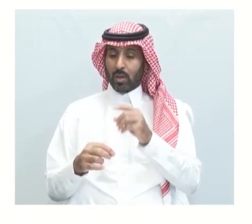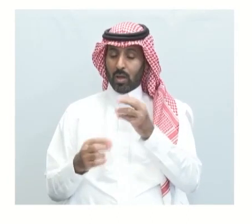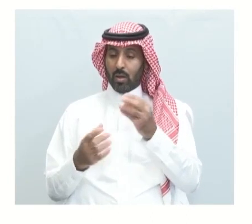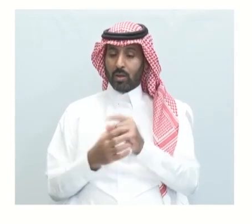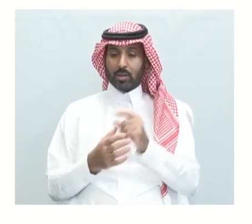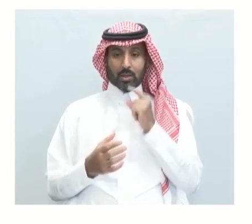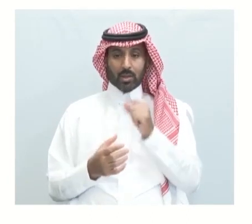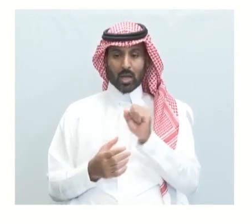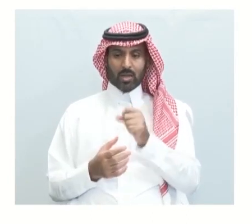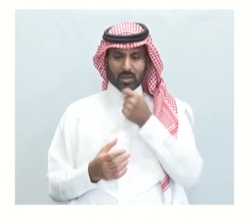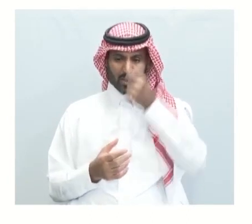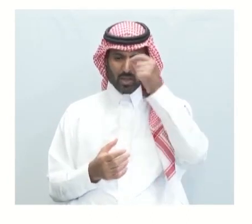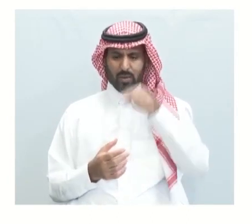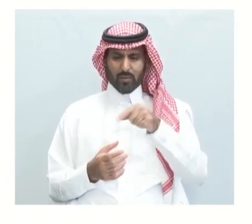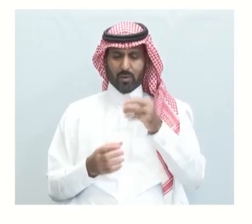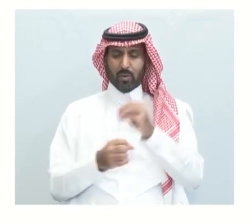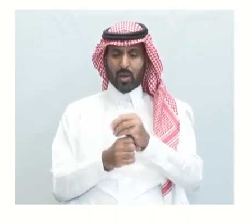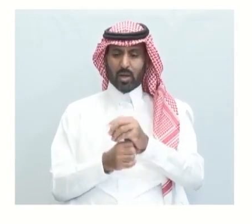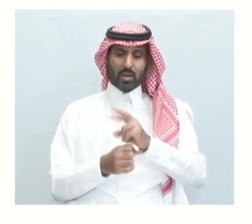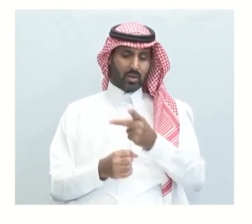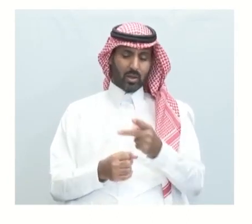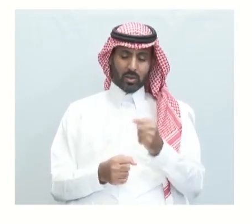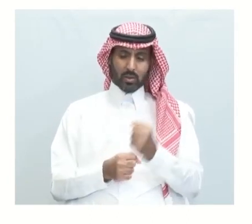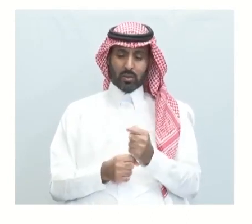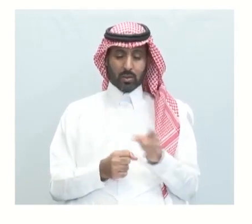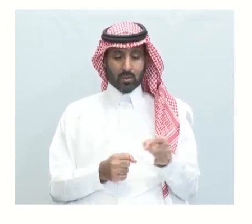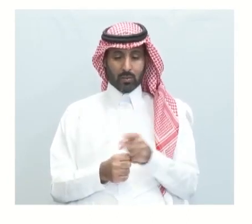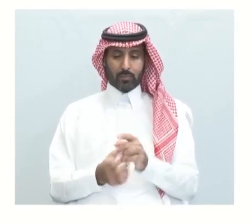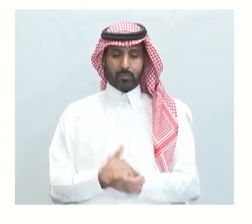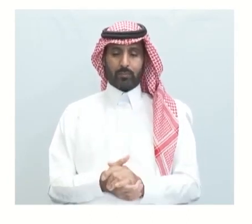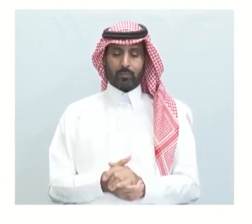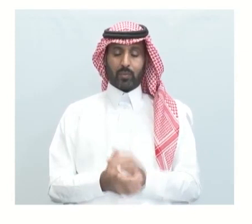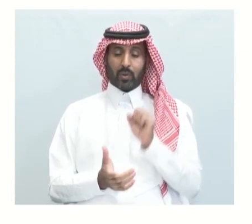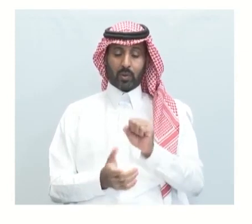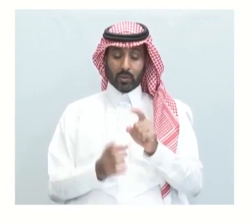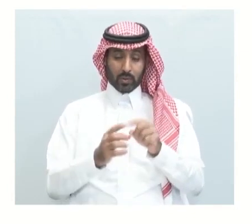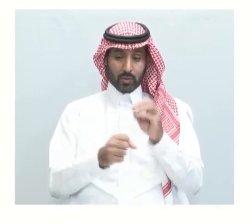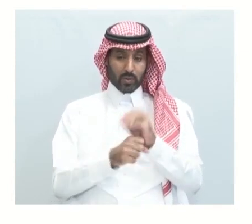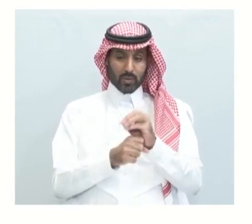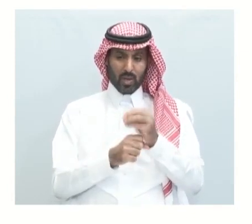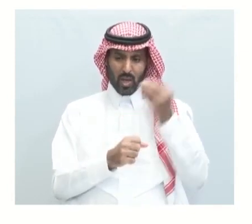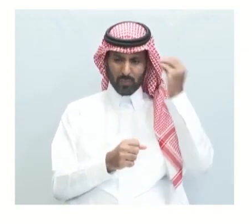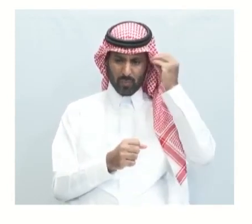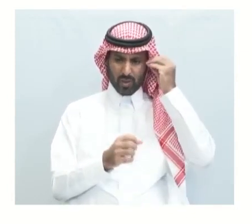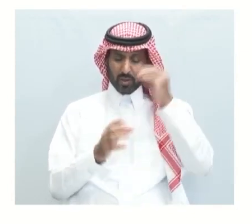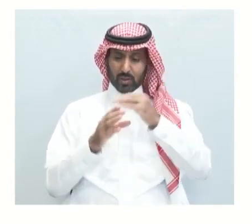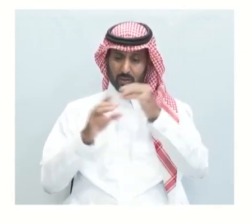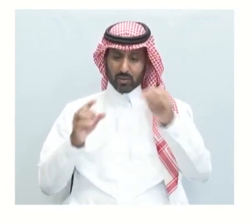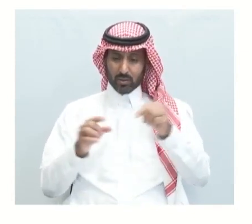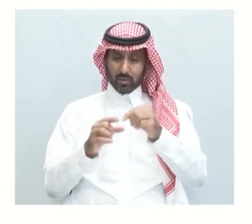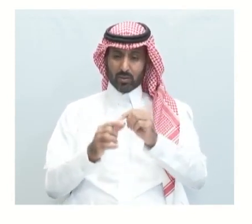البيانات السمات البروبارتيز والطرائق او السلوك اللي يسمى الخاصه بها وتستخدم الفئات كقوالب